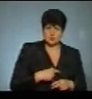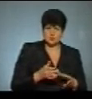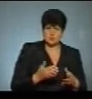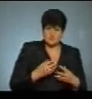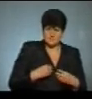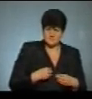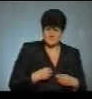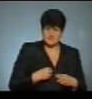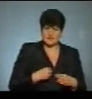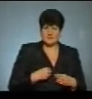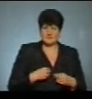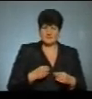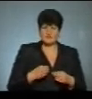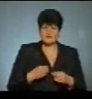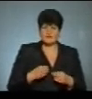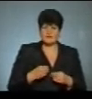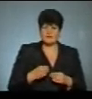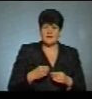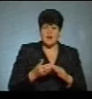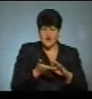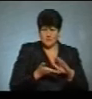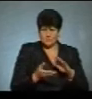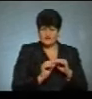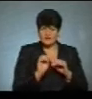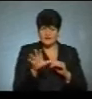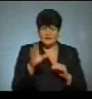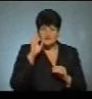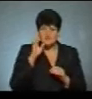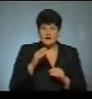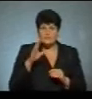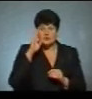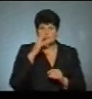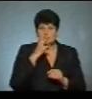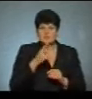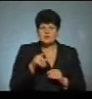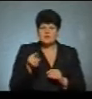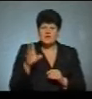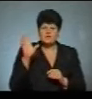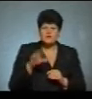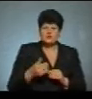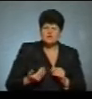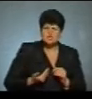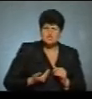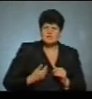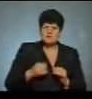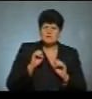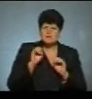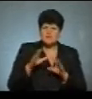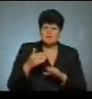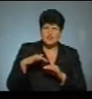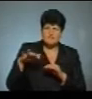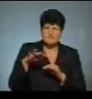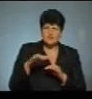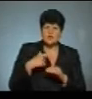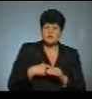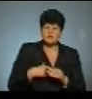залишила собі, а віддала дно чоловіку. А чоловік подумав: от вона мені все життя віддавала верхню частину, а